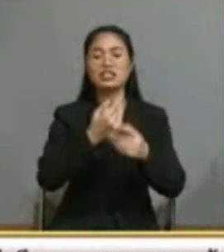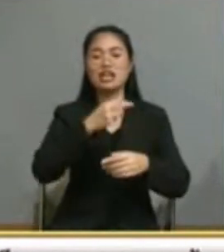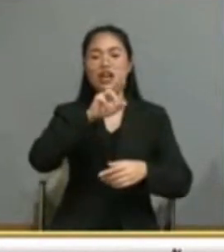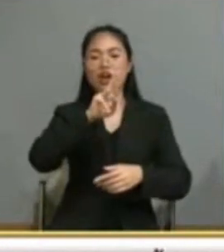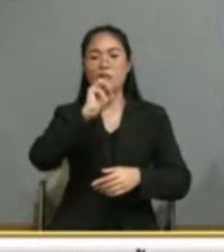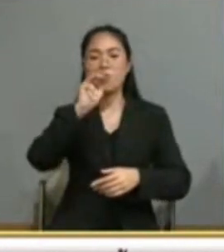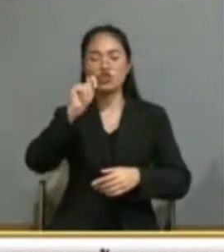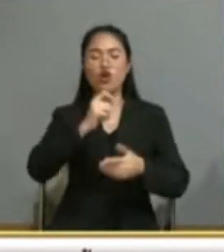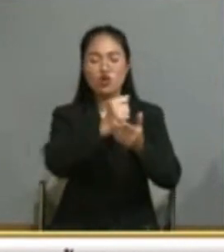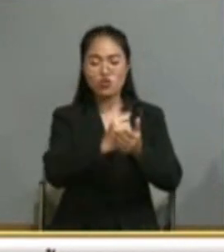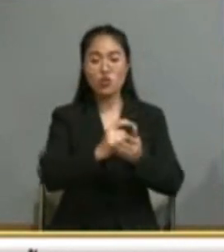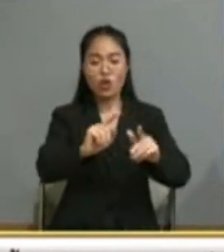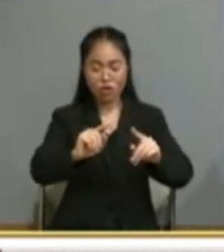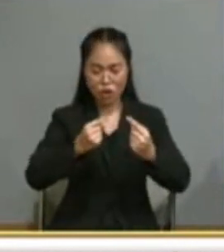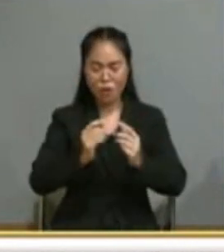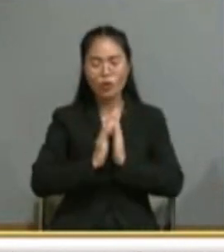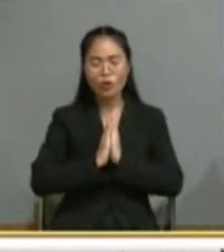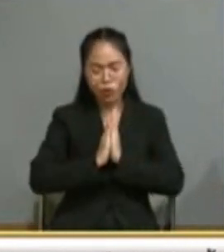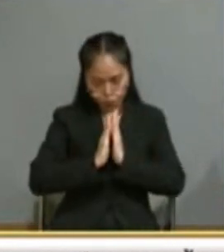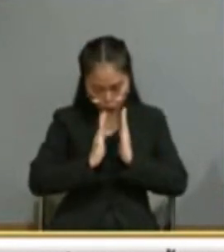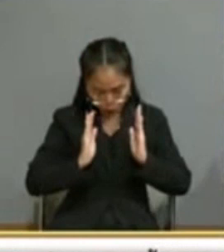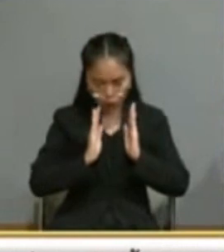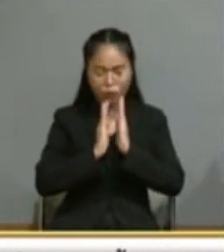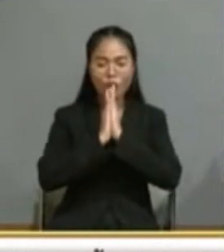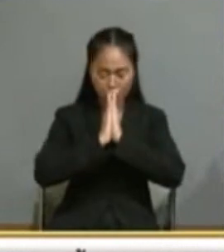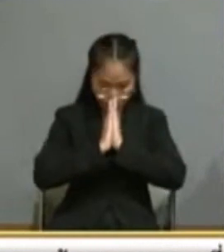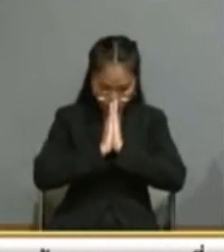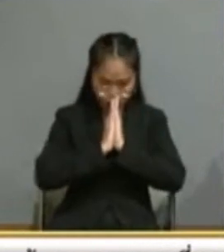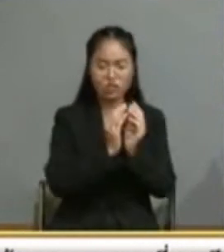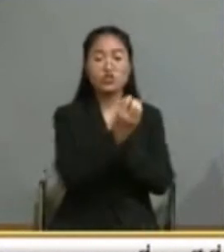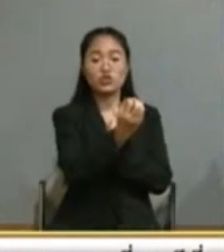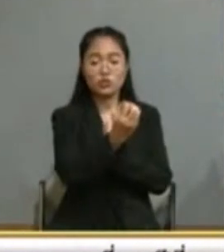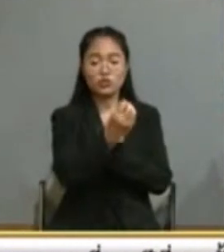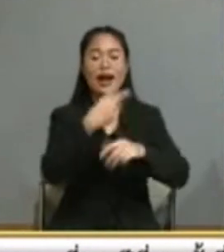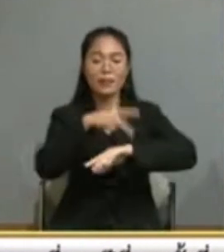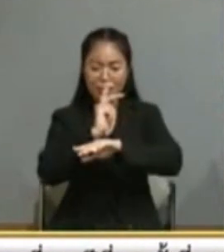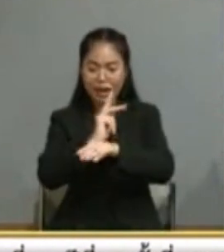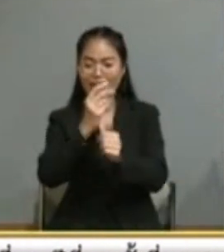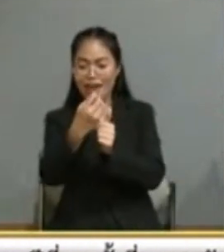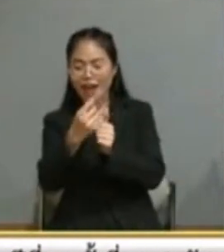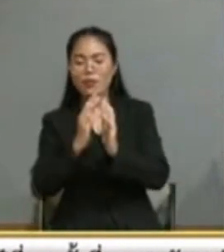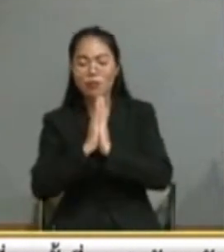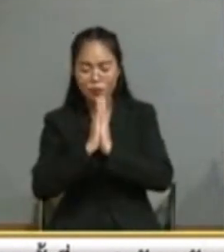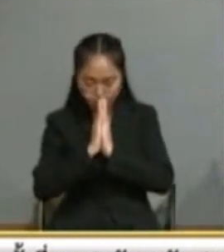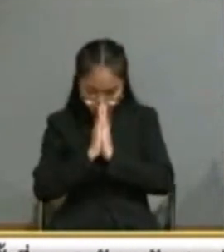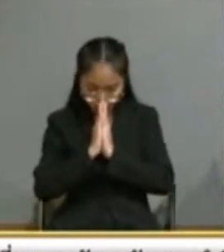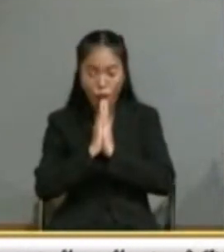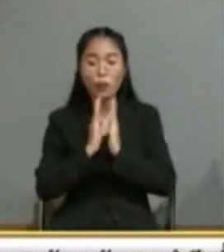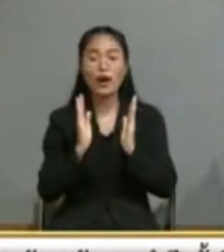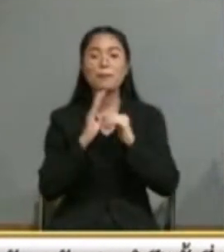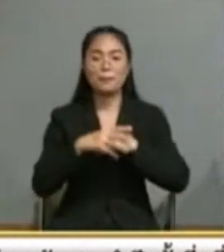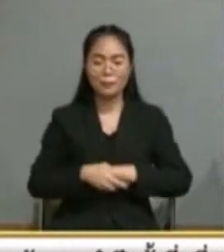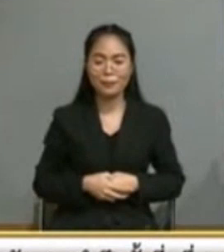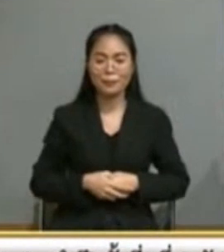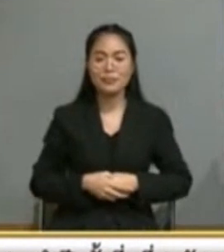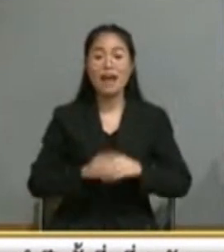ท่านอานตรีนะครัแล้วก็ขบคุณสำหรบ คำแนะนเพเติมจากท่ประทานด้วยนะครับซึ่งจากค